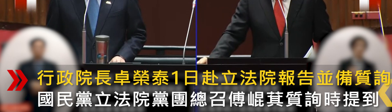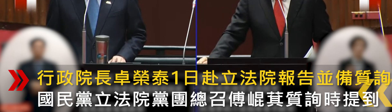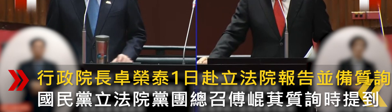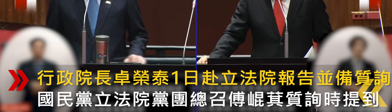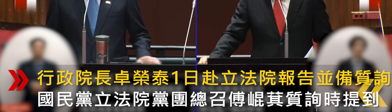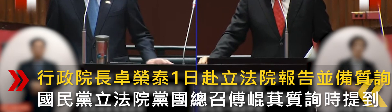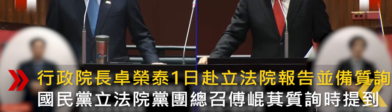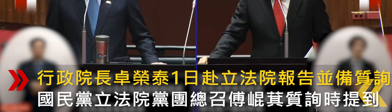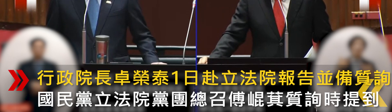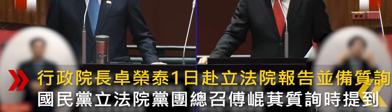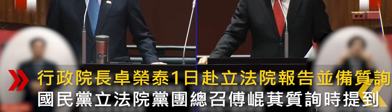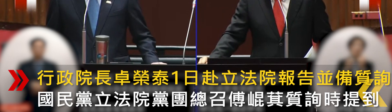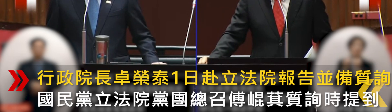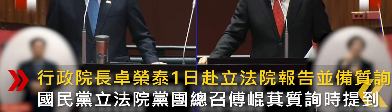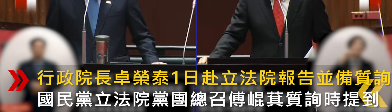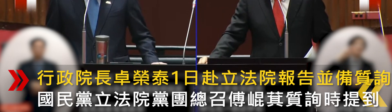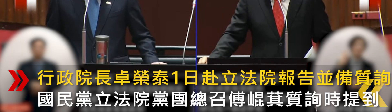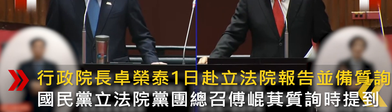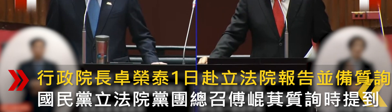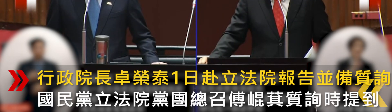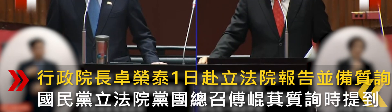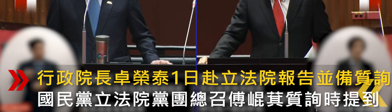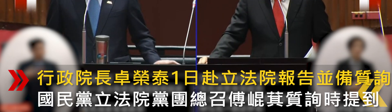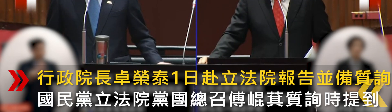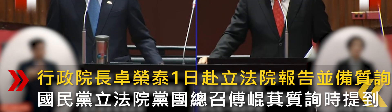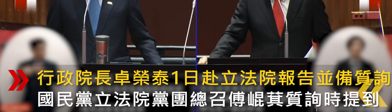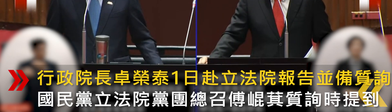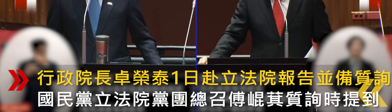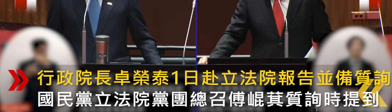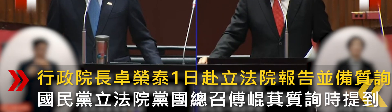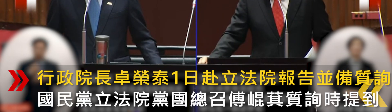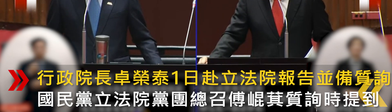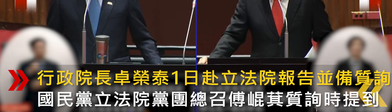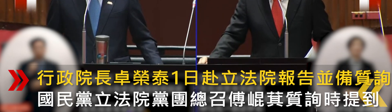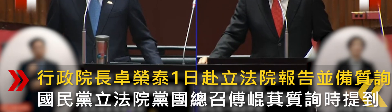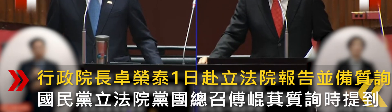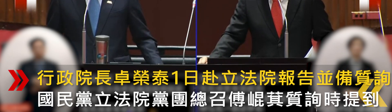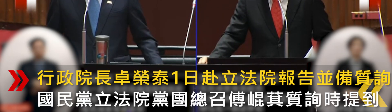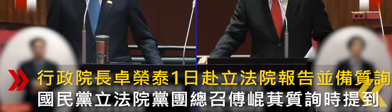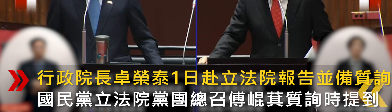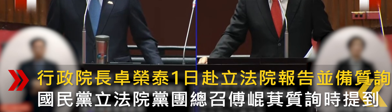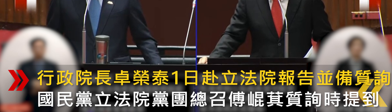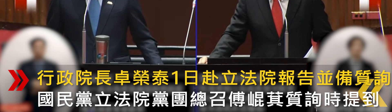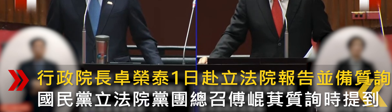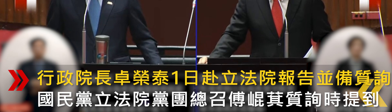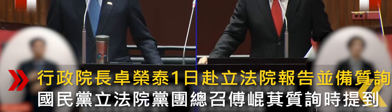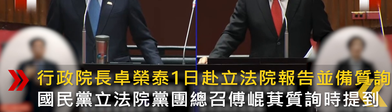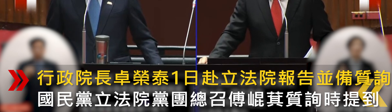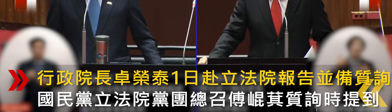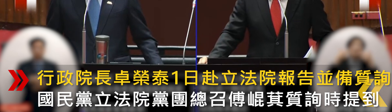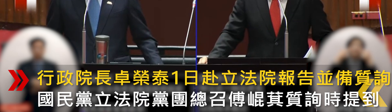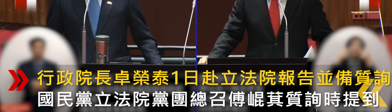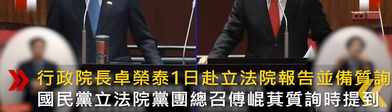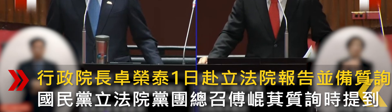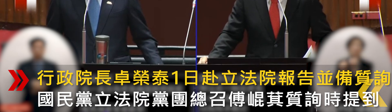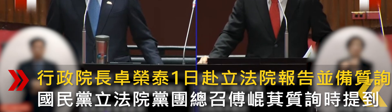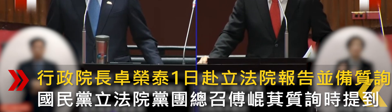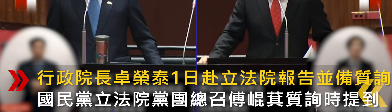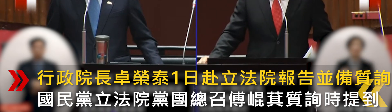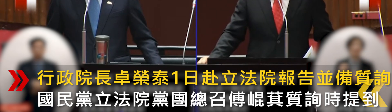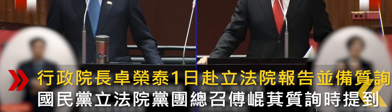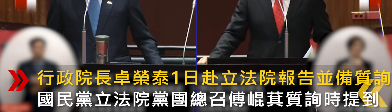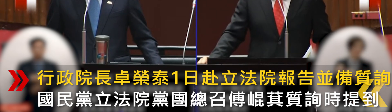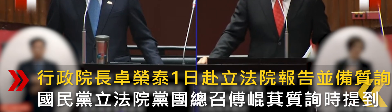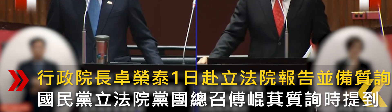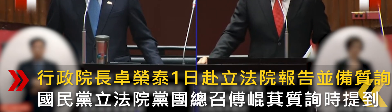看不起原住民是吗？ 我原这样的指控，我们无法销售。 那不是看不起原住民，那就是欺负